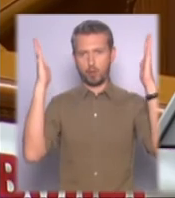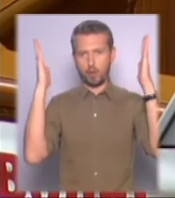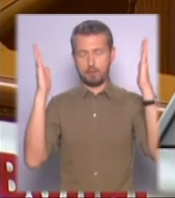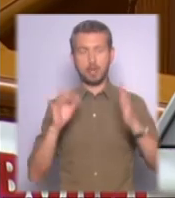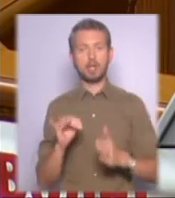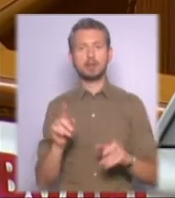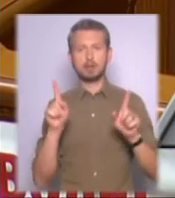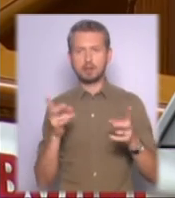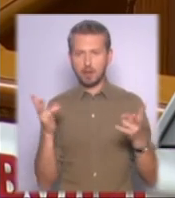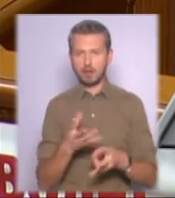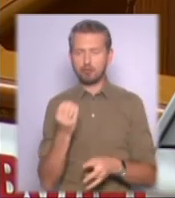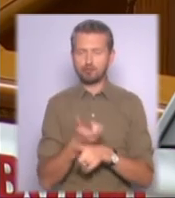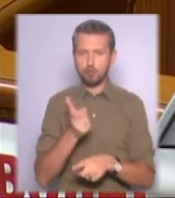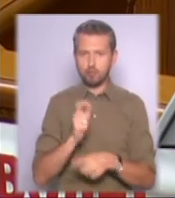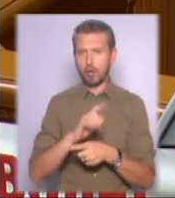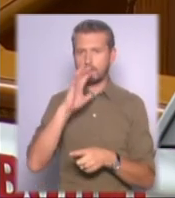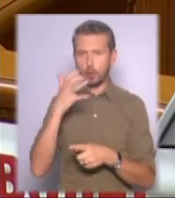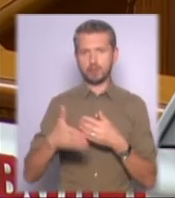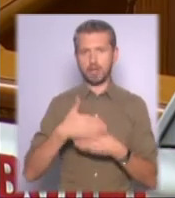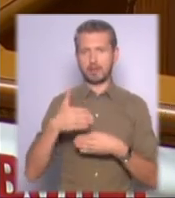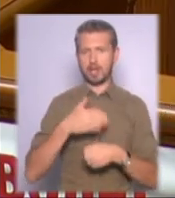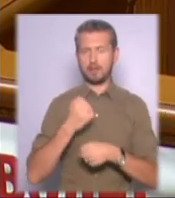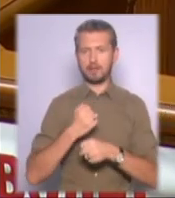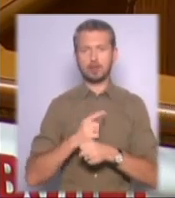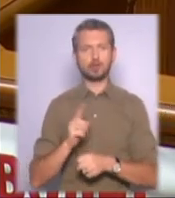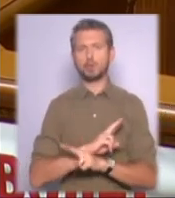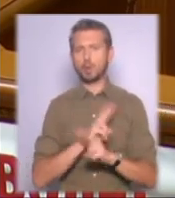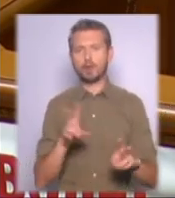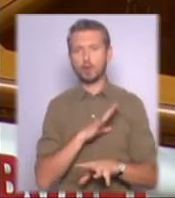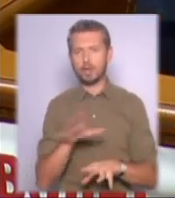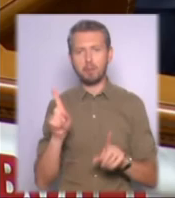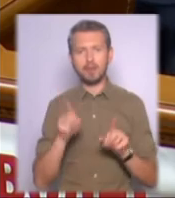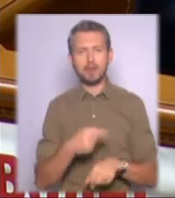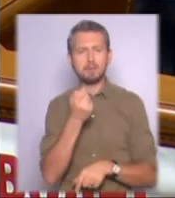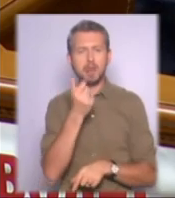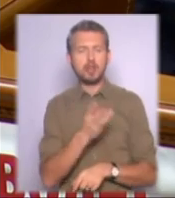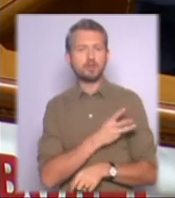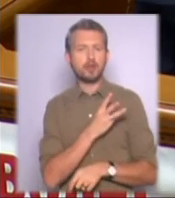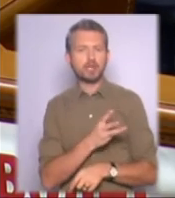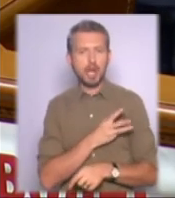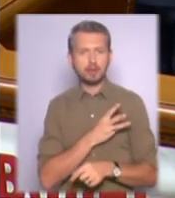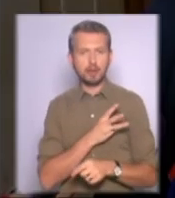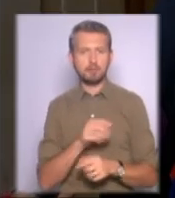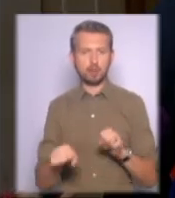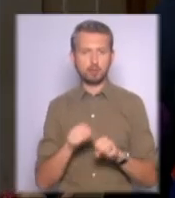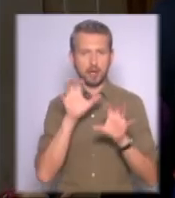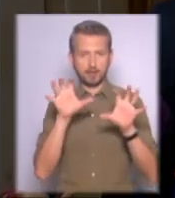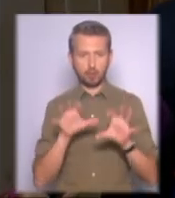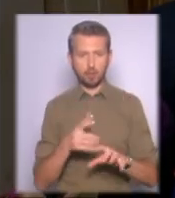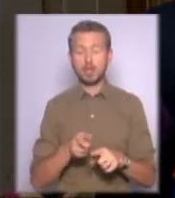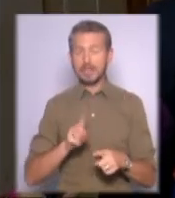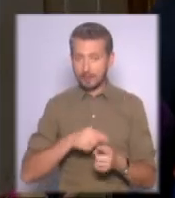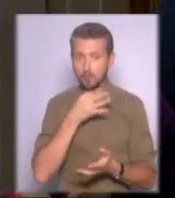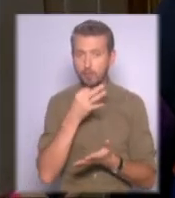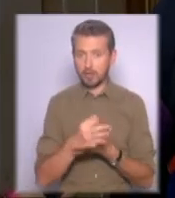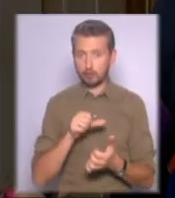еще более сделать серьезным наказание, чтобы ни у кого не было даже малейшего желания приступать к закону. Это відповідально.